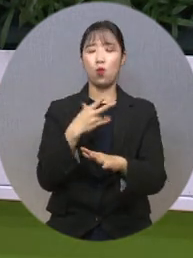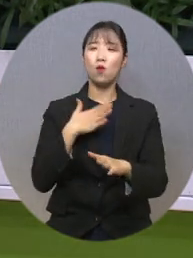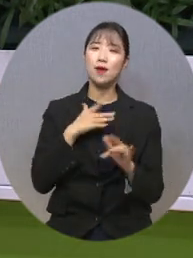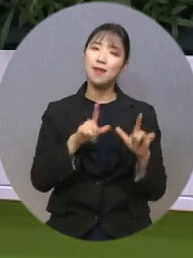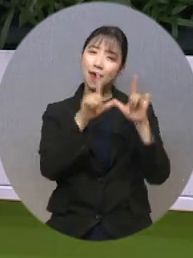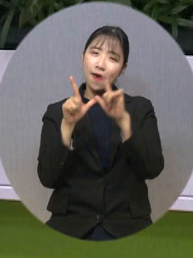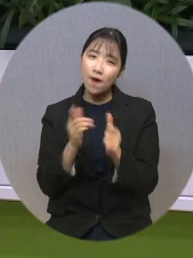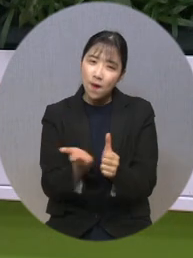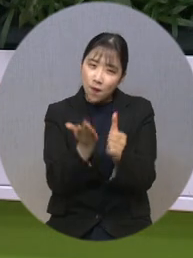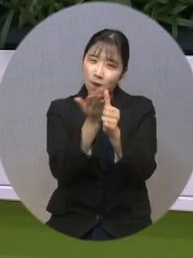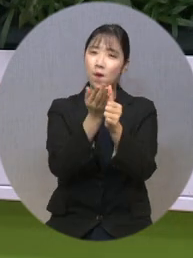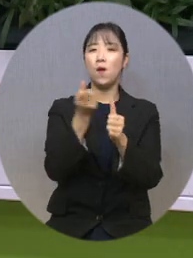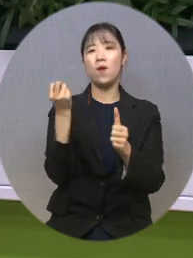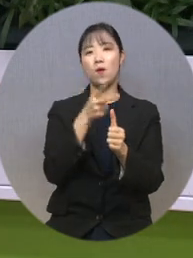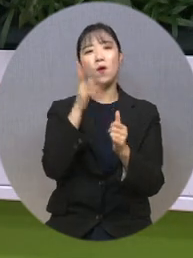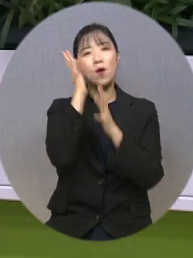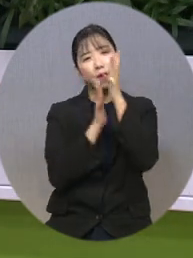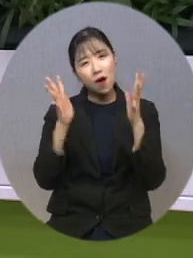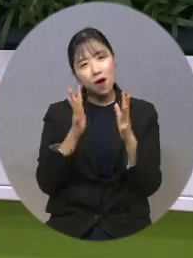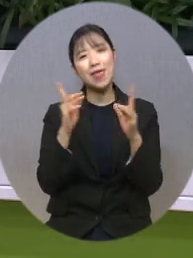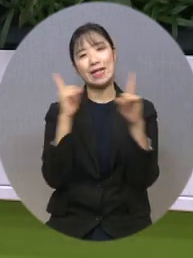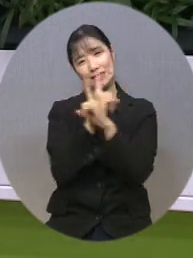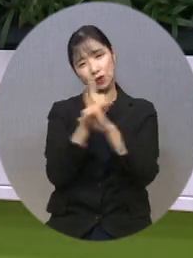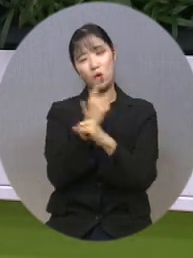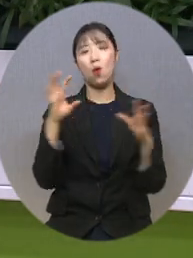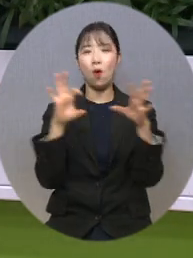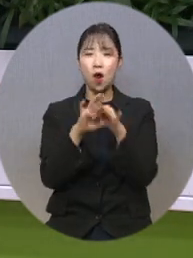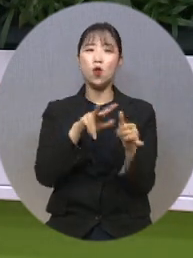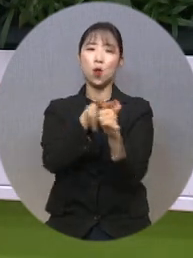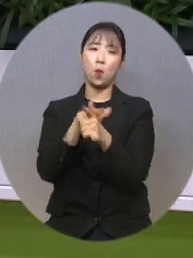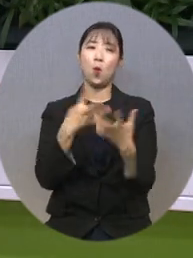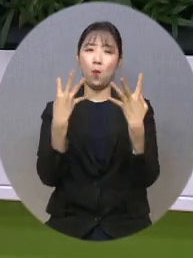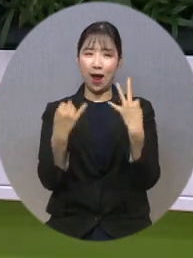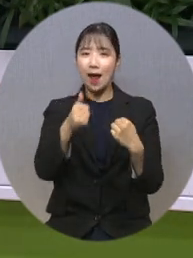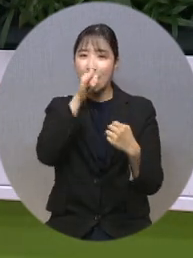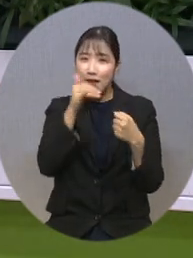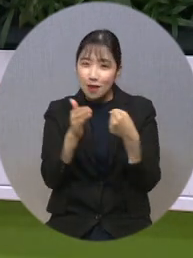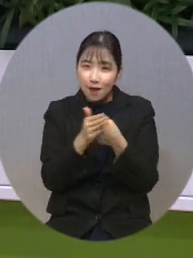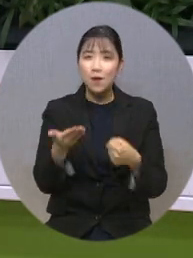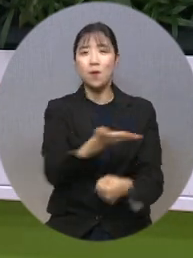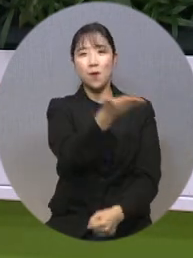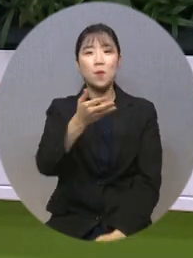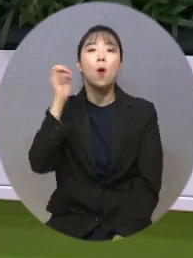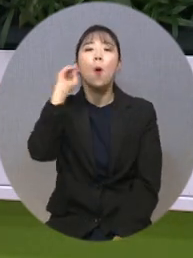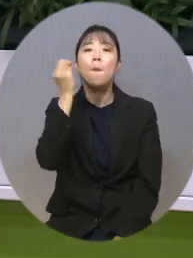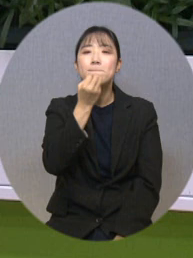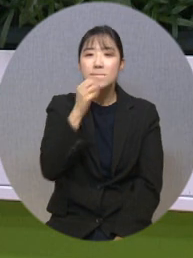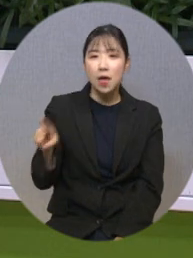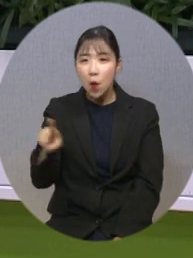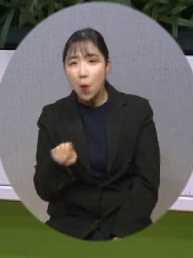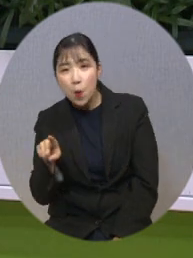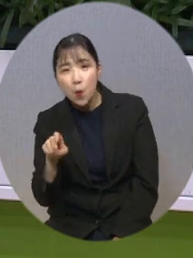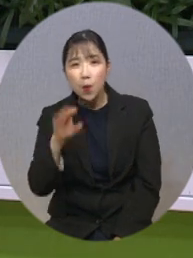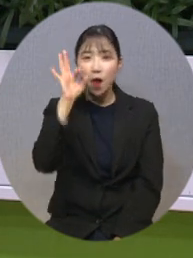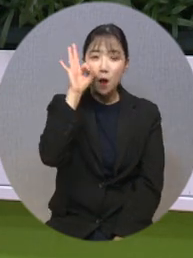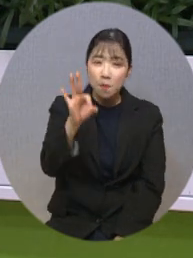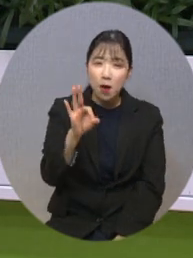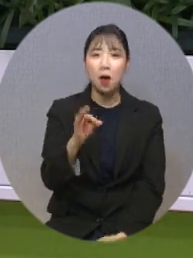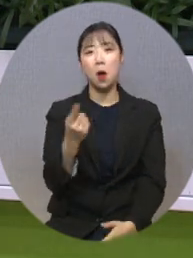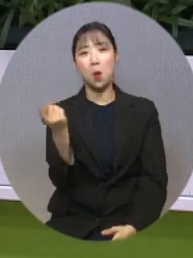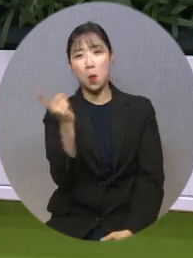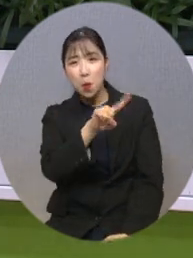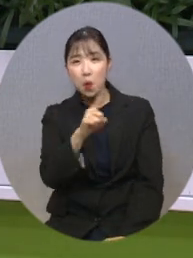이런 여러 가지 정보들이 가득하니까 한번 오셔서 그 책자들을 이렇게